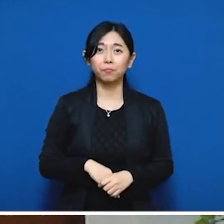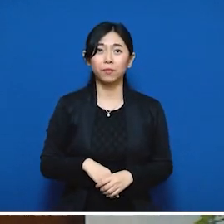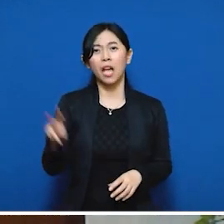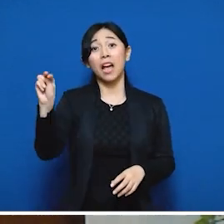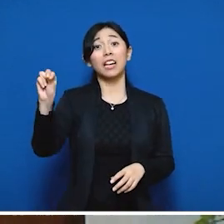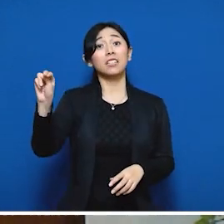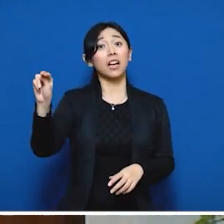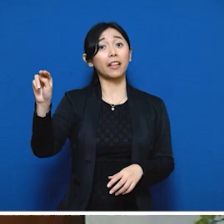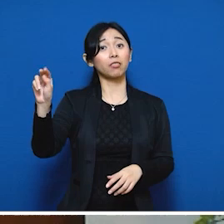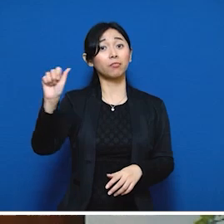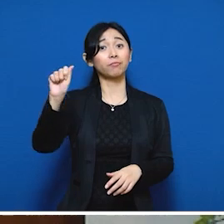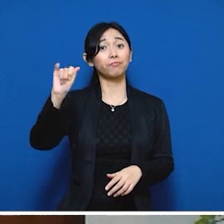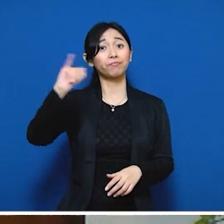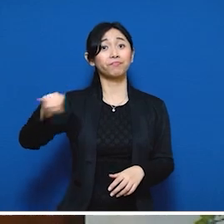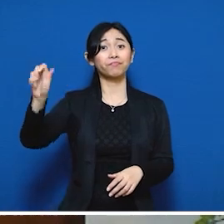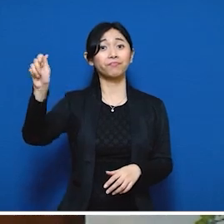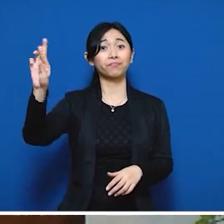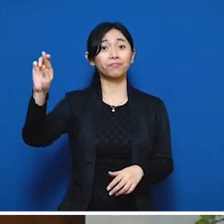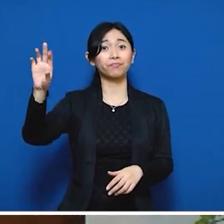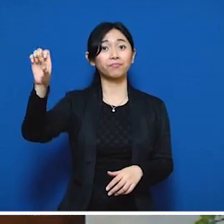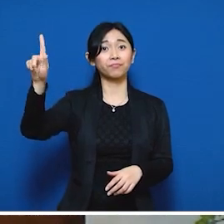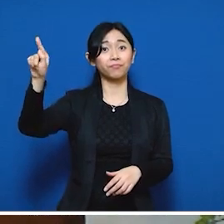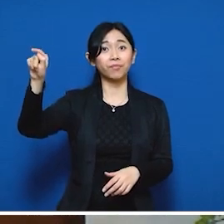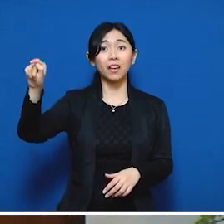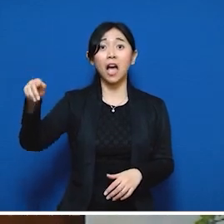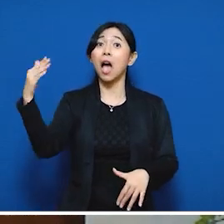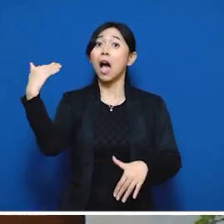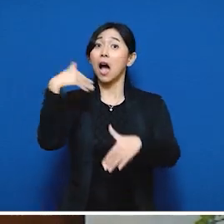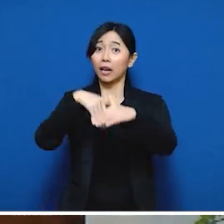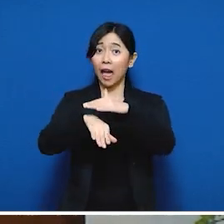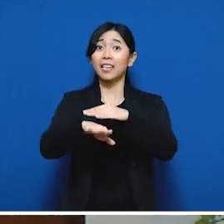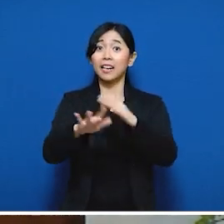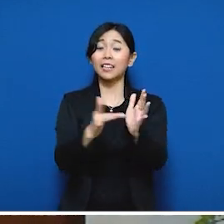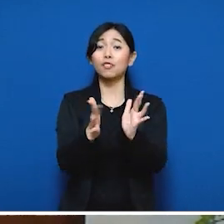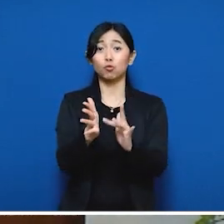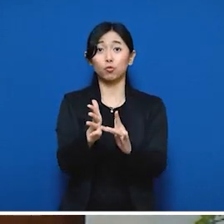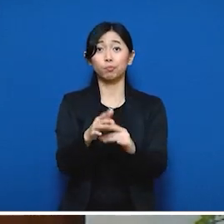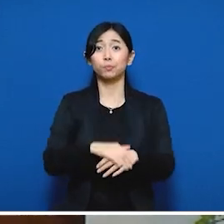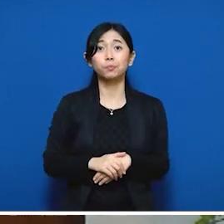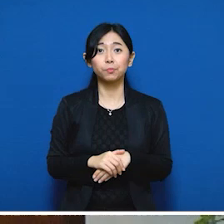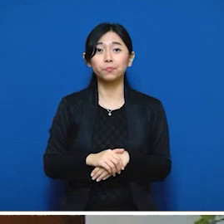Nazaret sendiri, saudara-saudara, adalah sebuah tempat kelahiran Yesus.